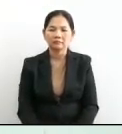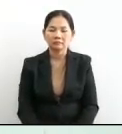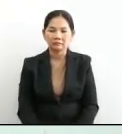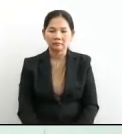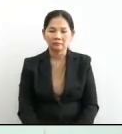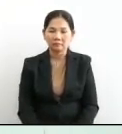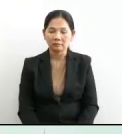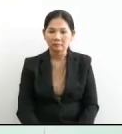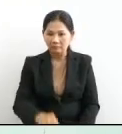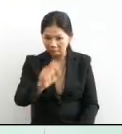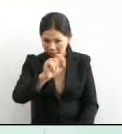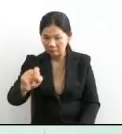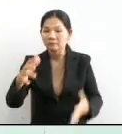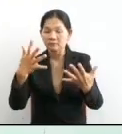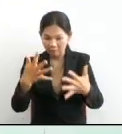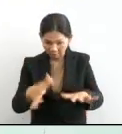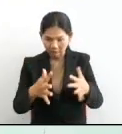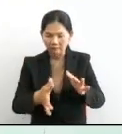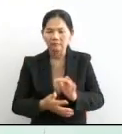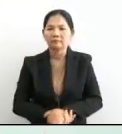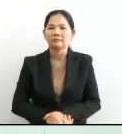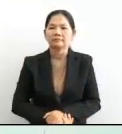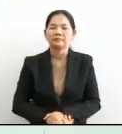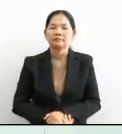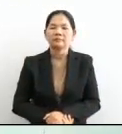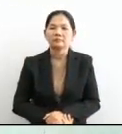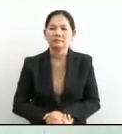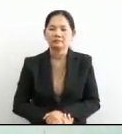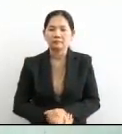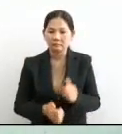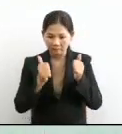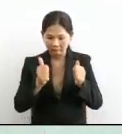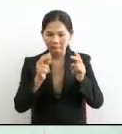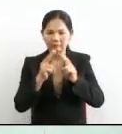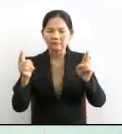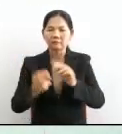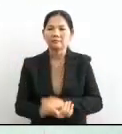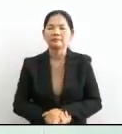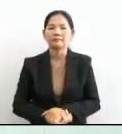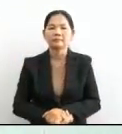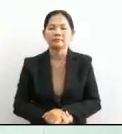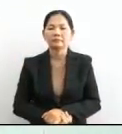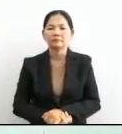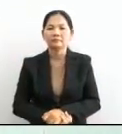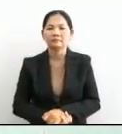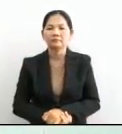chàng chẳng con sẽ bàn tặng ạc khả nế con nế chà là ổn ạ con